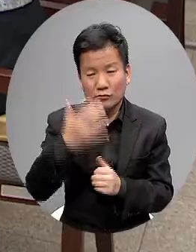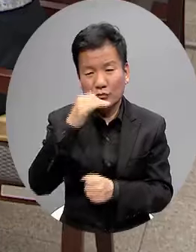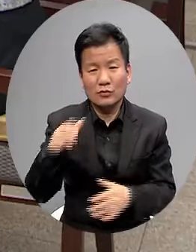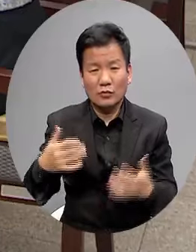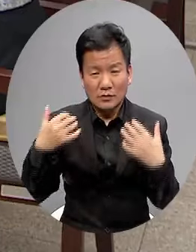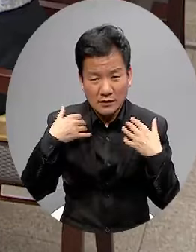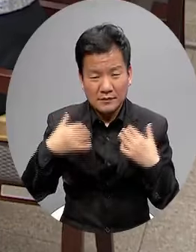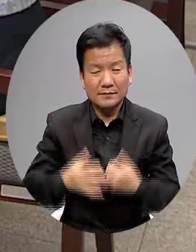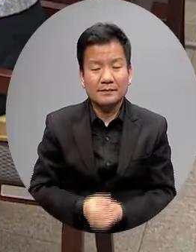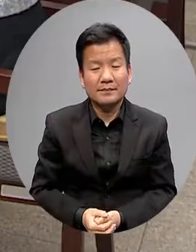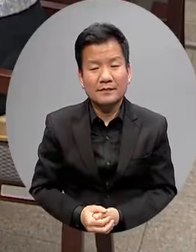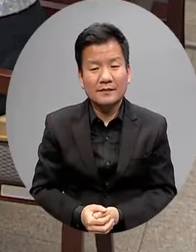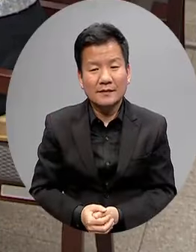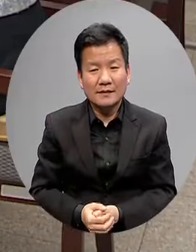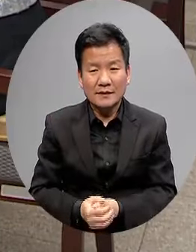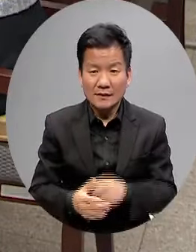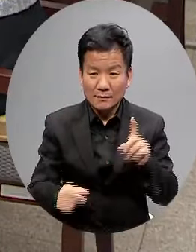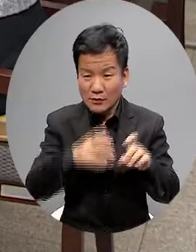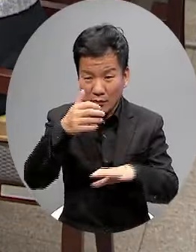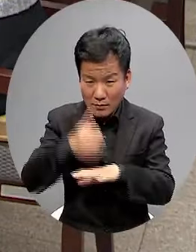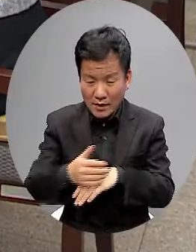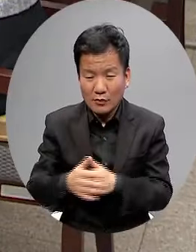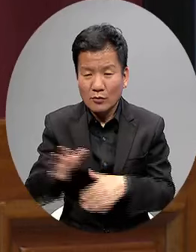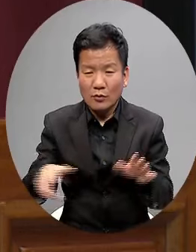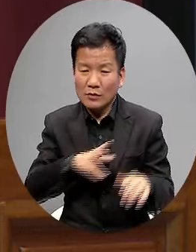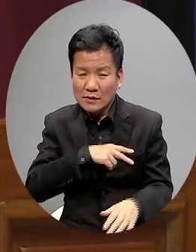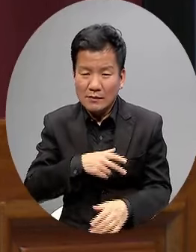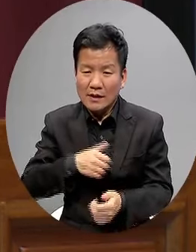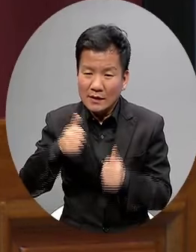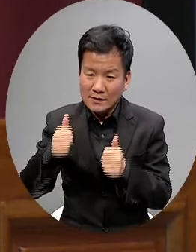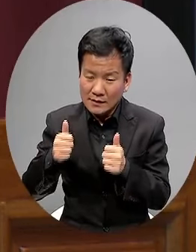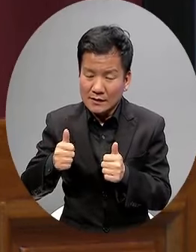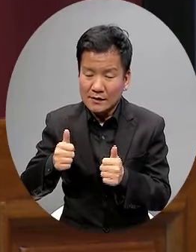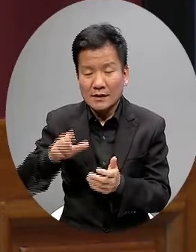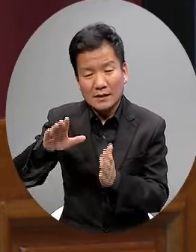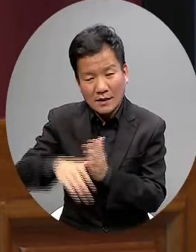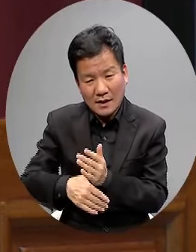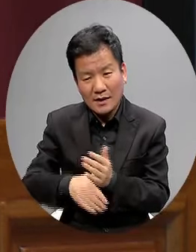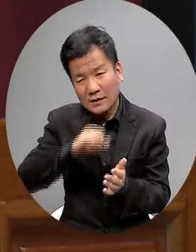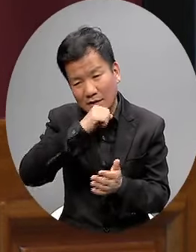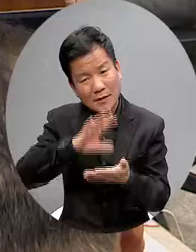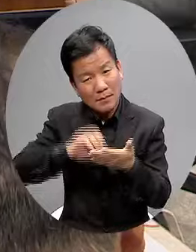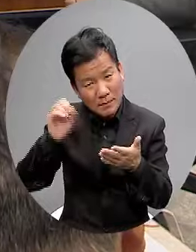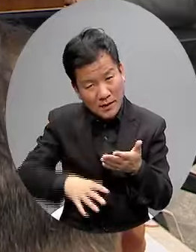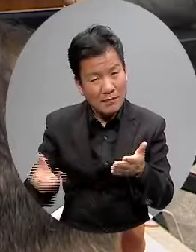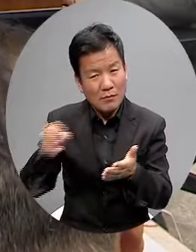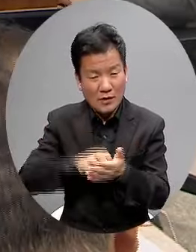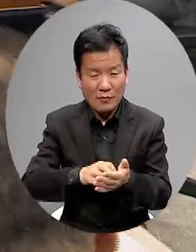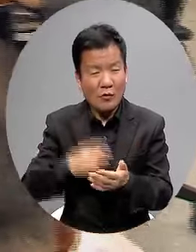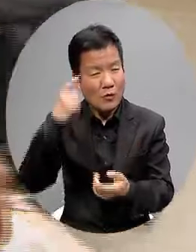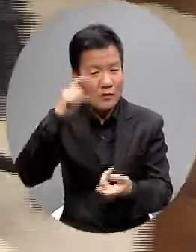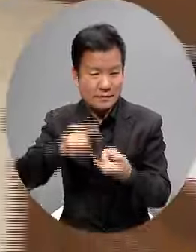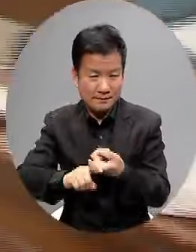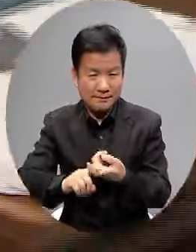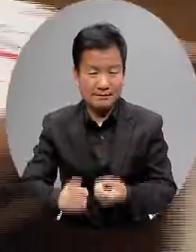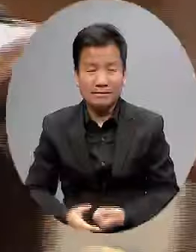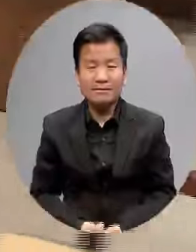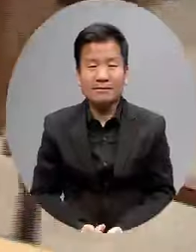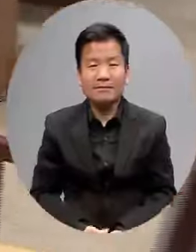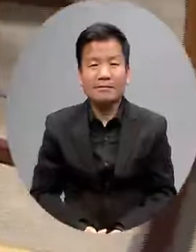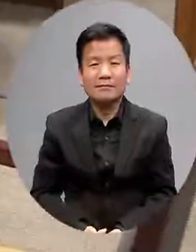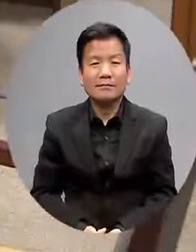반복도 이달 말 시작될 도회 예산심사가 관심을는 이유입니다 MBC 뉴